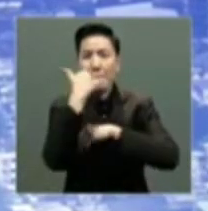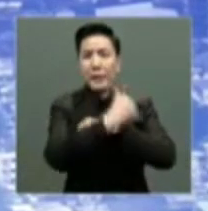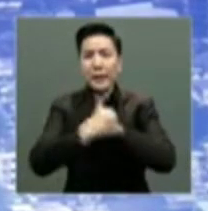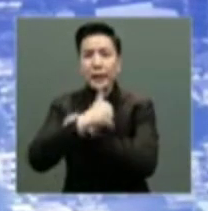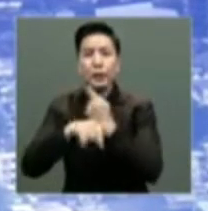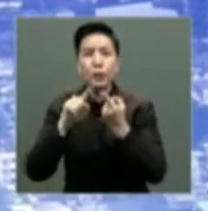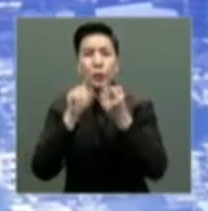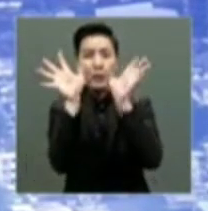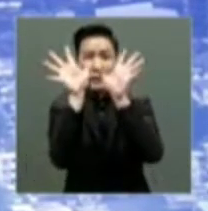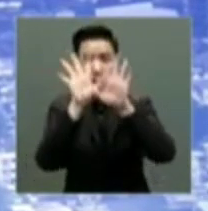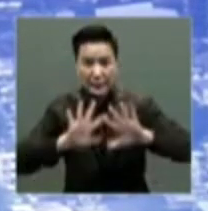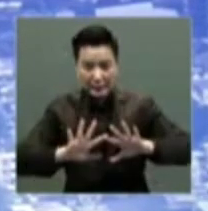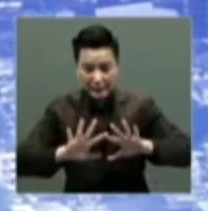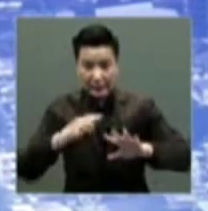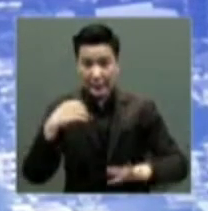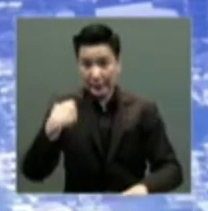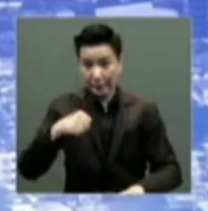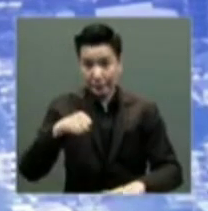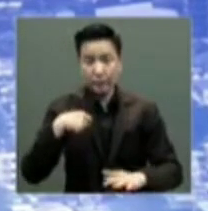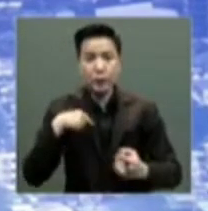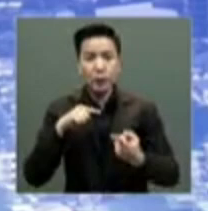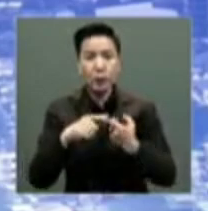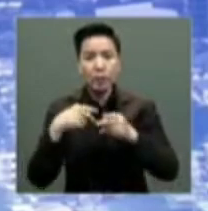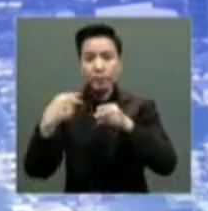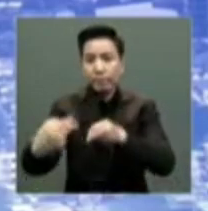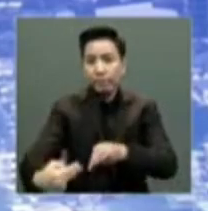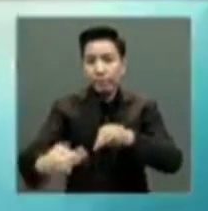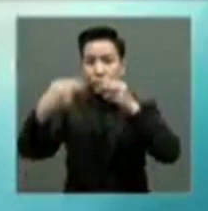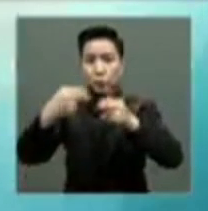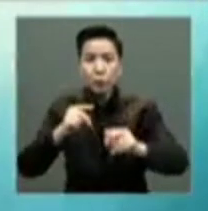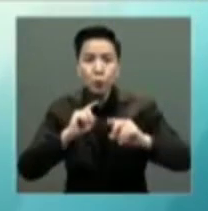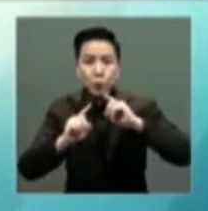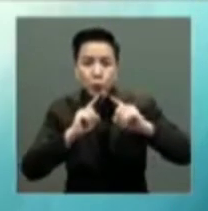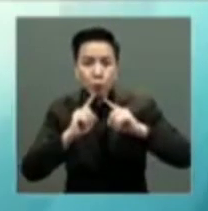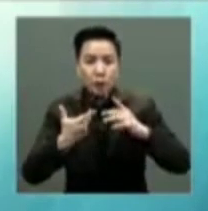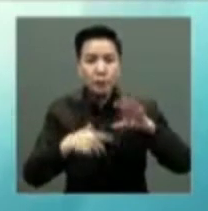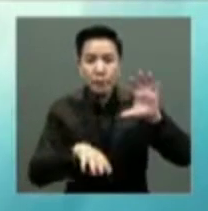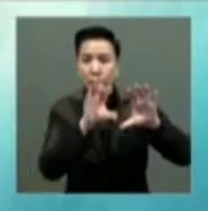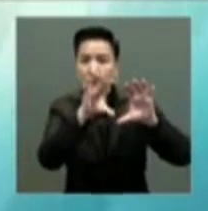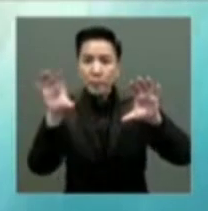กว่าล้านชิ้นนะครับแล้วก็ส่งไปยังพื้นที่ต่างๆทั่วประเทศไปแล้วนะครับซึ่งก็แน่นอนครับว่าว่าได้ใช้กันอย่างนี้ก็จะช่วยกันลดโลกนะครับทำให้เราปลอดภัยได้นะครับจำชมครับวันเนี่ยสื่อสารโดยที่ไม่ต้องใช้หน้ากากอนามัยนะครับในวันนี้เช้านี้เริ่มต้นด้วยเรื่องของทางระดับอาเซียนของเรานะครับมีการประชุมนะครับสุดยอดผู้นำอาเซียนของ10ประเทศนะครับผ่านระบบ Video Conference